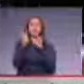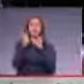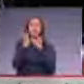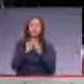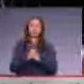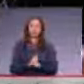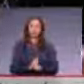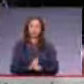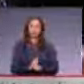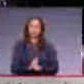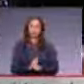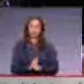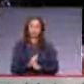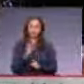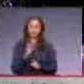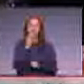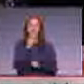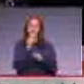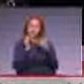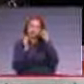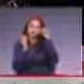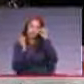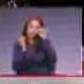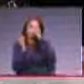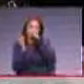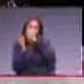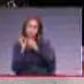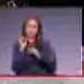يعني بياخدوا حاجات من الحاجات من الافلام دي